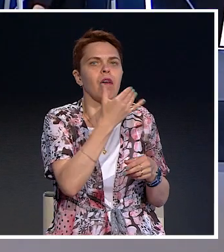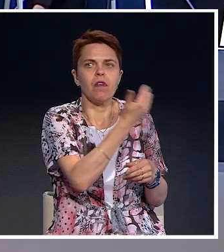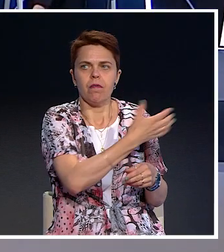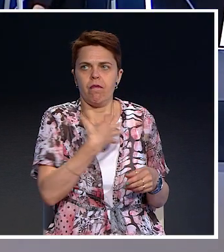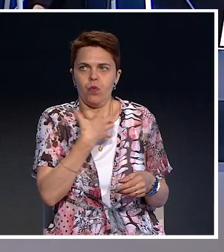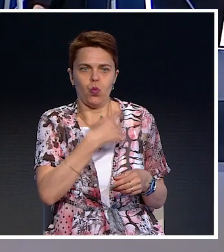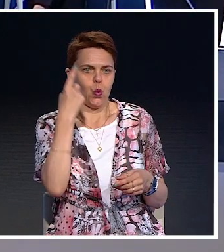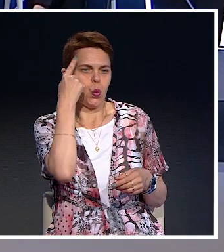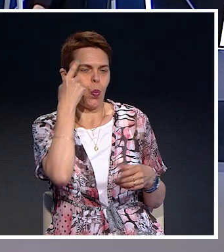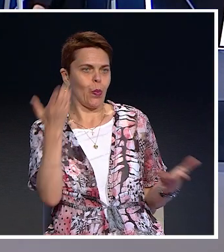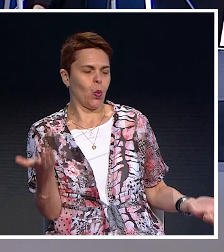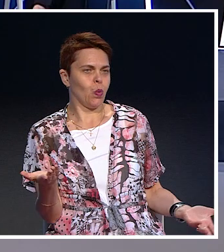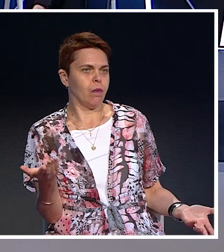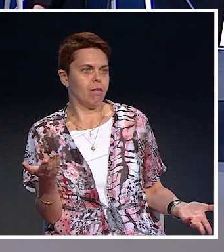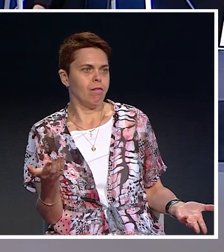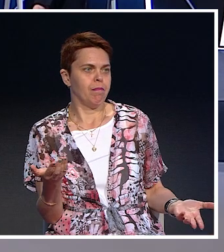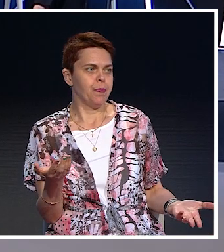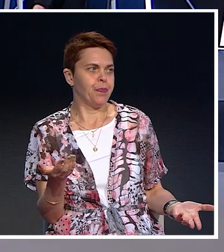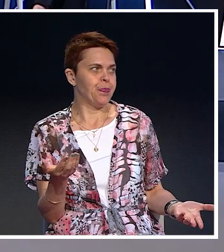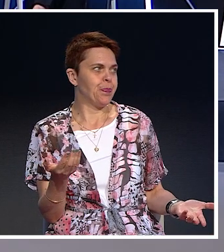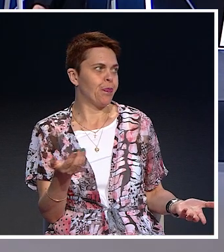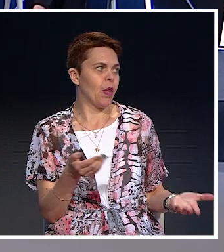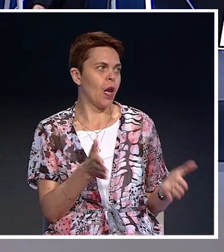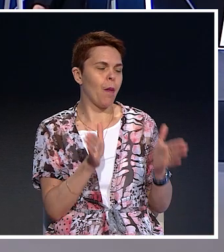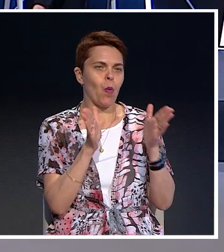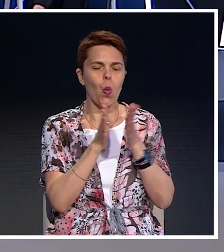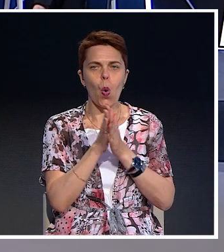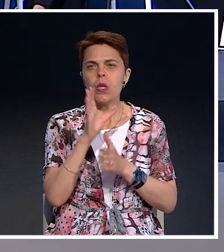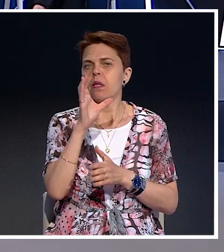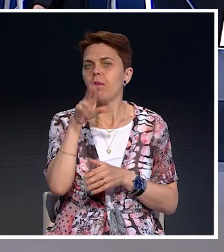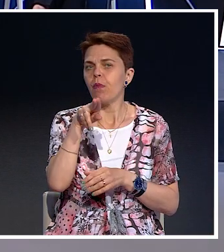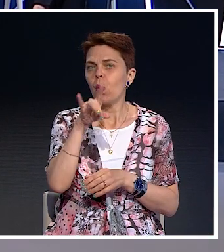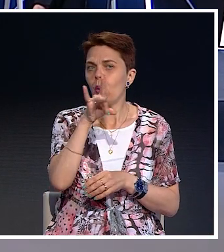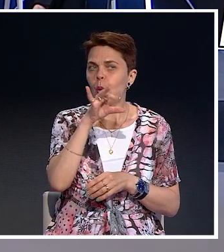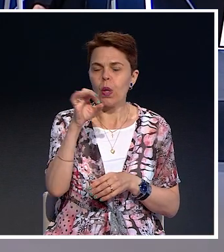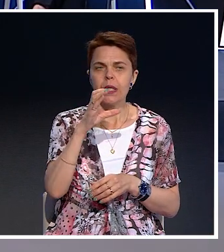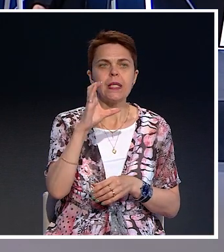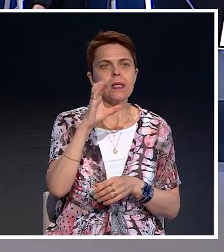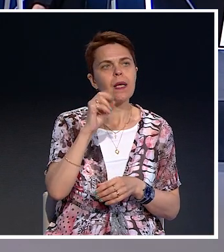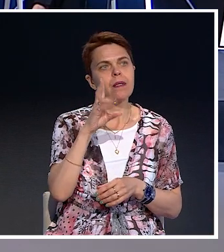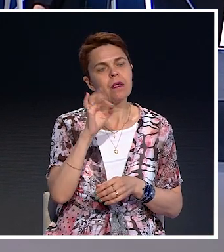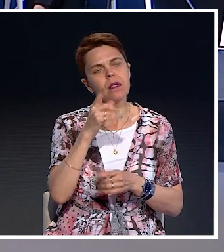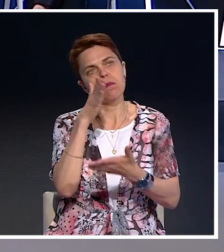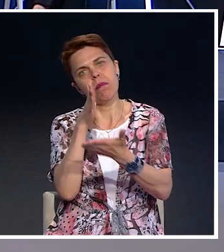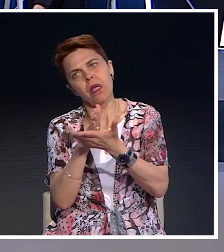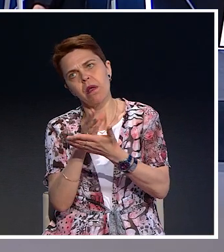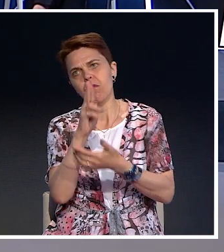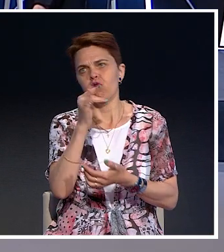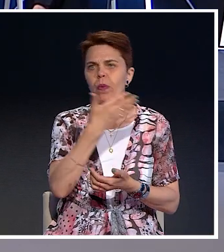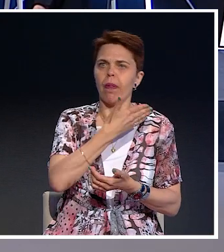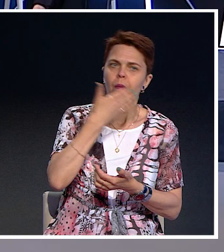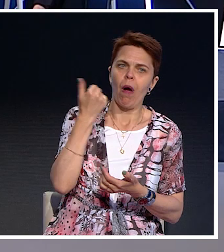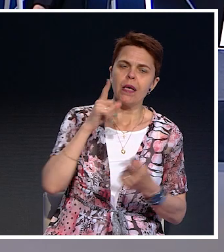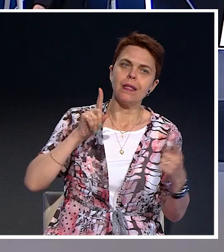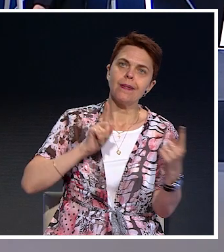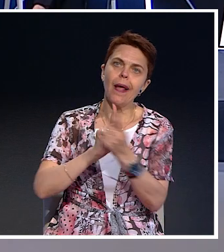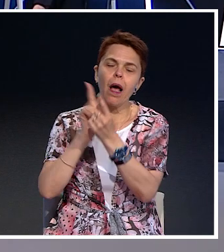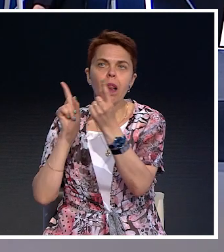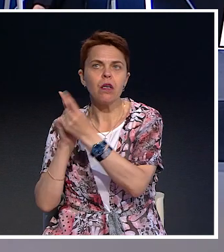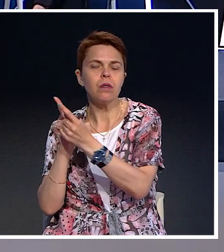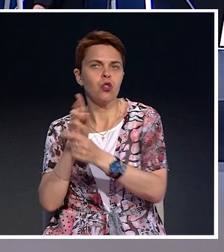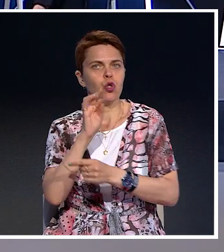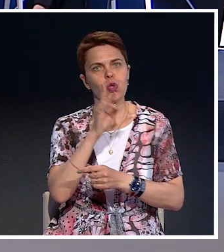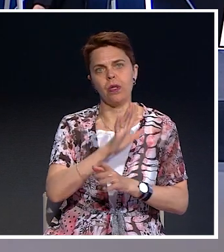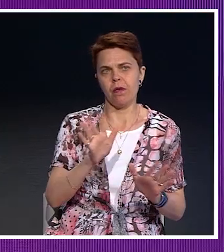думку, жінкам іти в політику? Про сексизм. Є він чи нема? Стикалися чи не